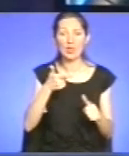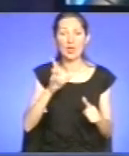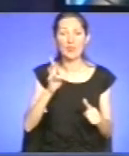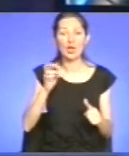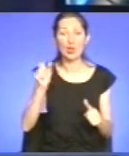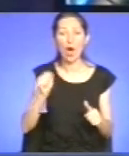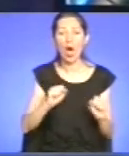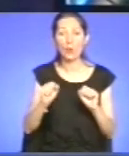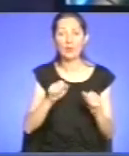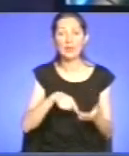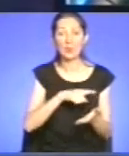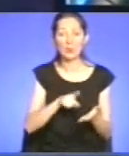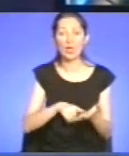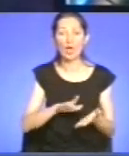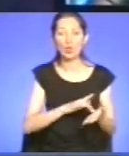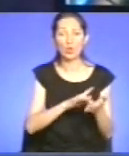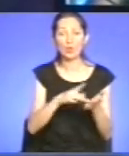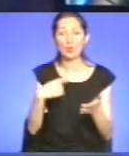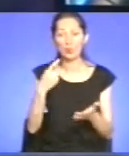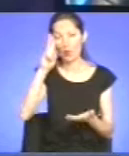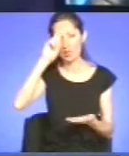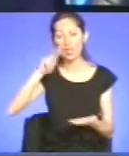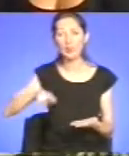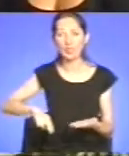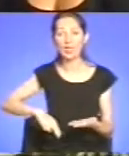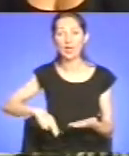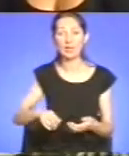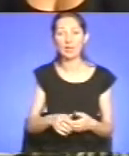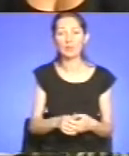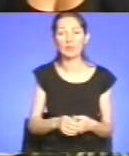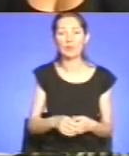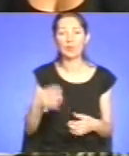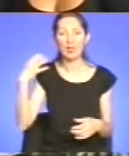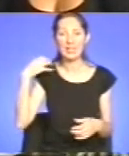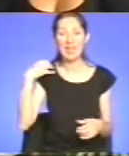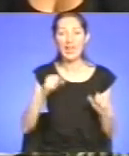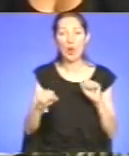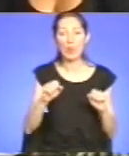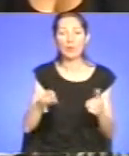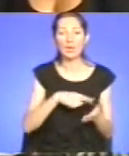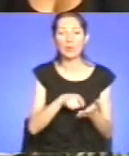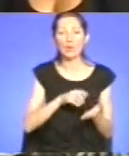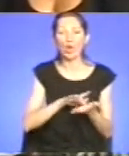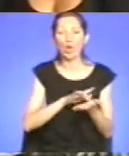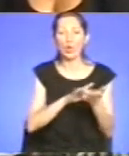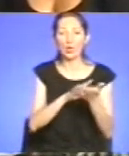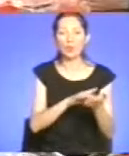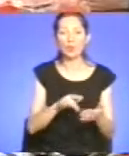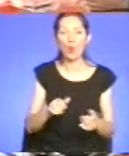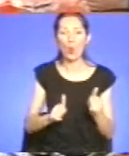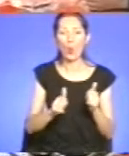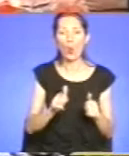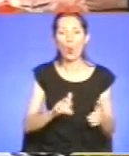з питань туризму обласної державної адміністрації. Начальник управління з питань туризму та курортів Леся